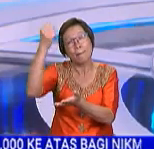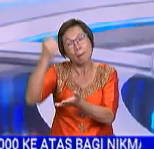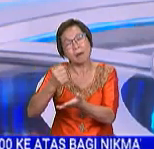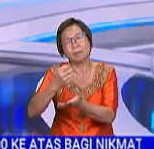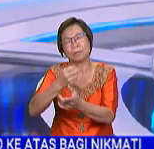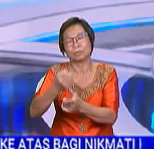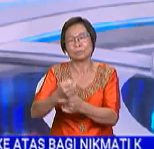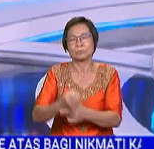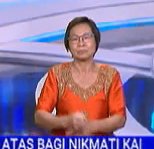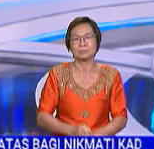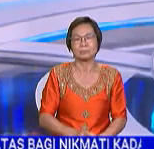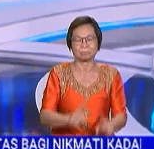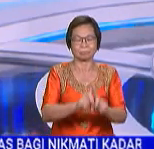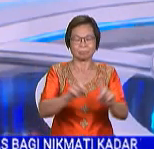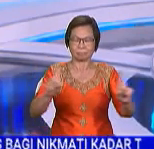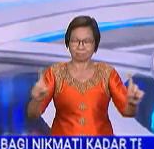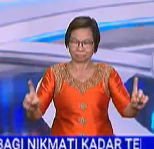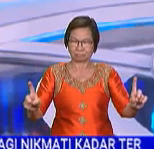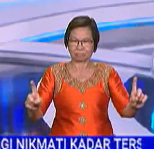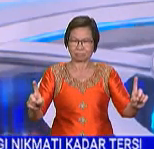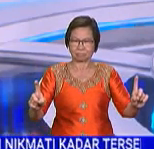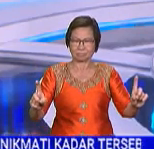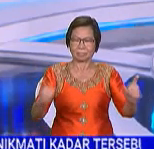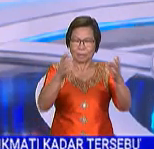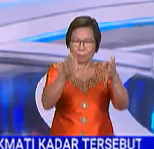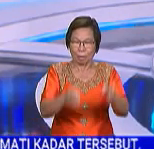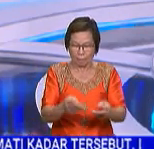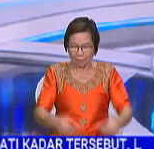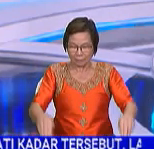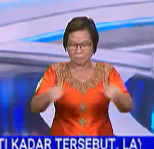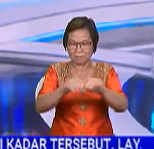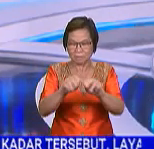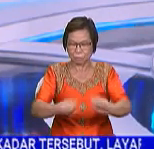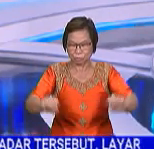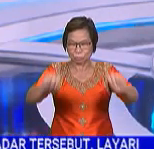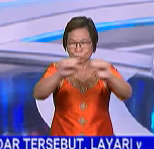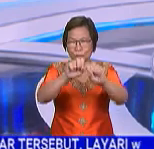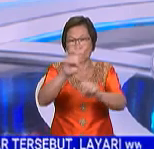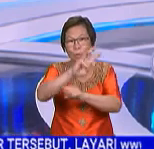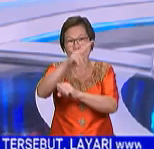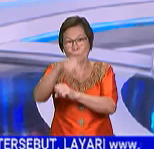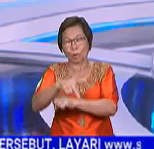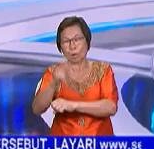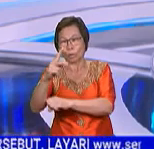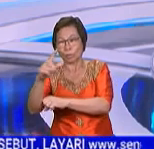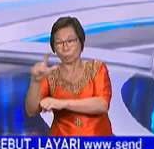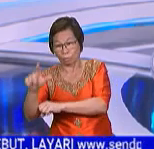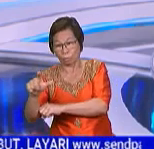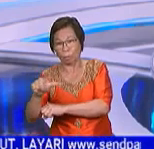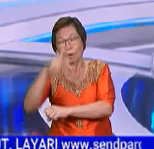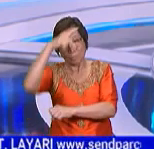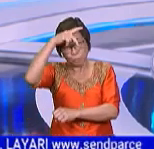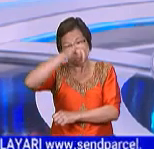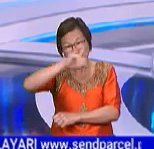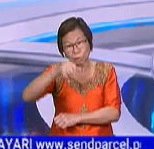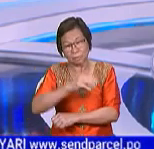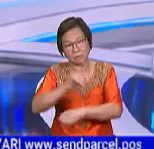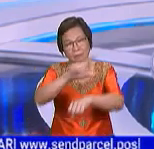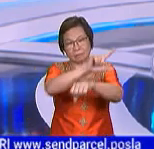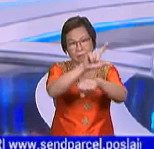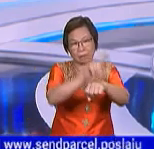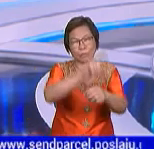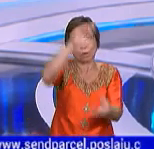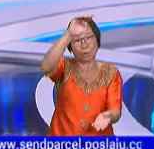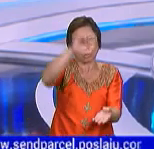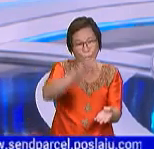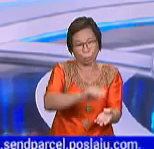Oh ya pencernakan fisika latare jemaah di masjid dan Surau di wilayah Persekutuan Kuala Lumpur Putrajaya dan Labuan